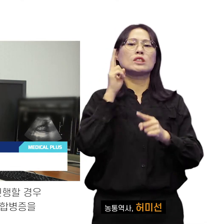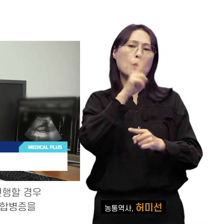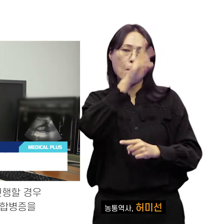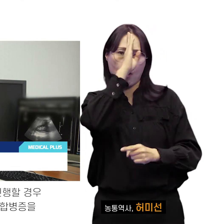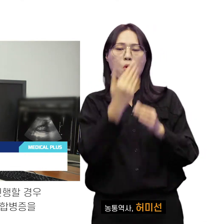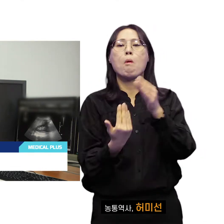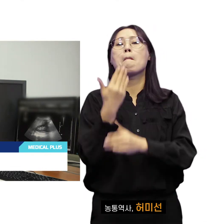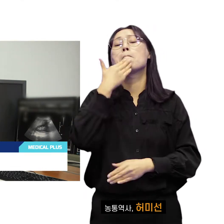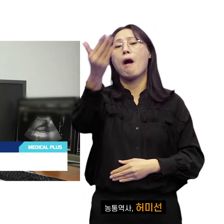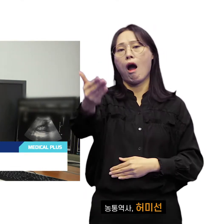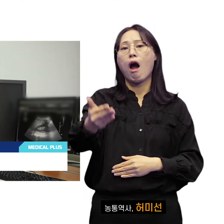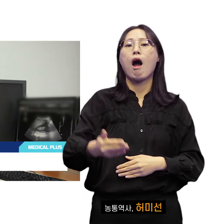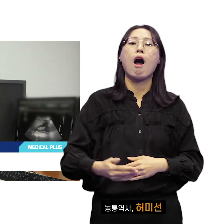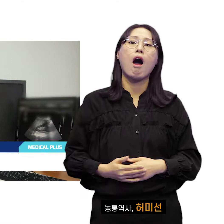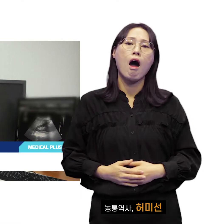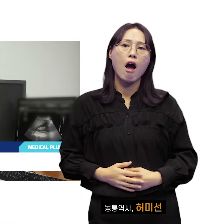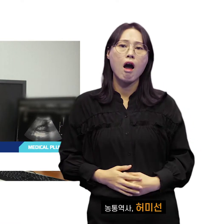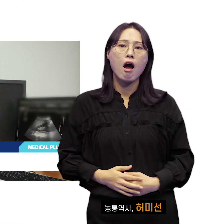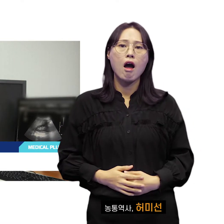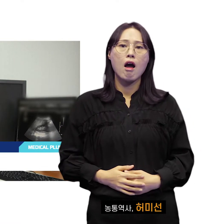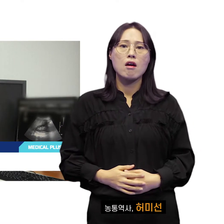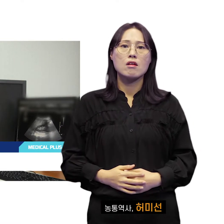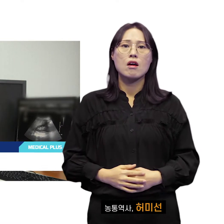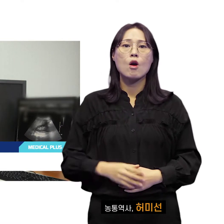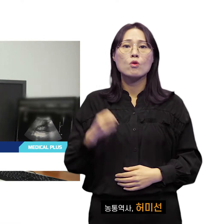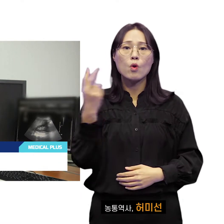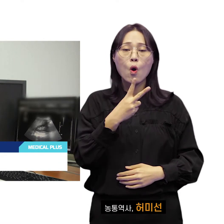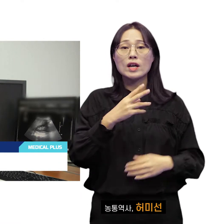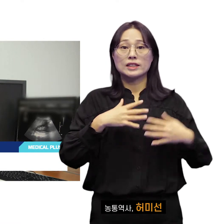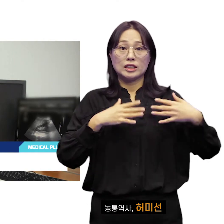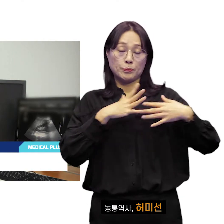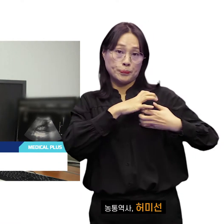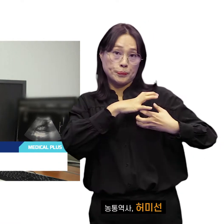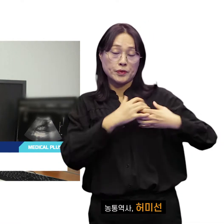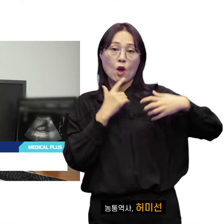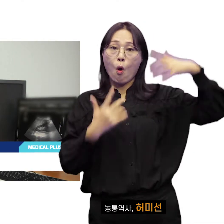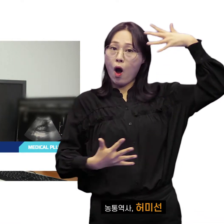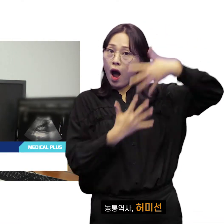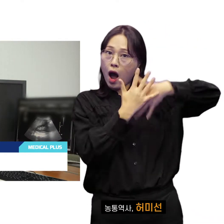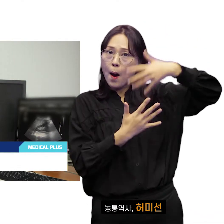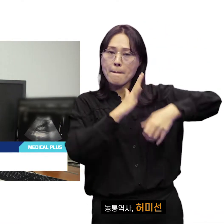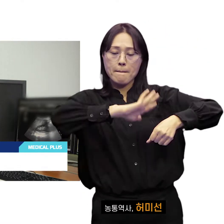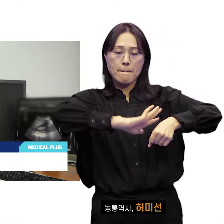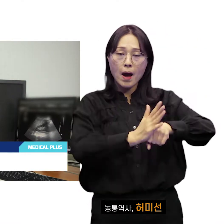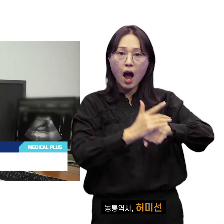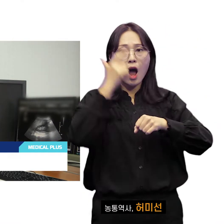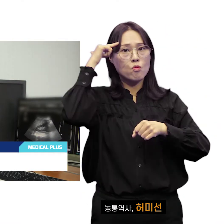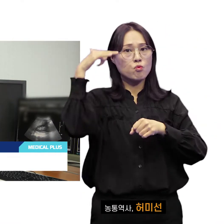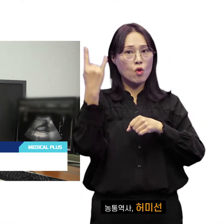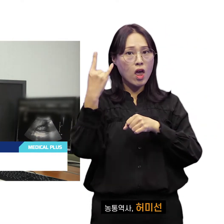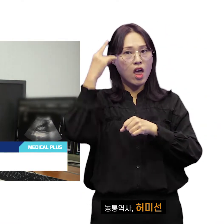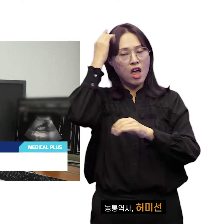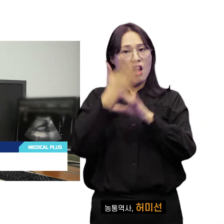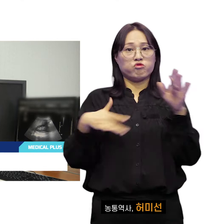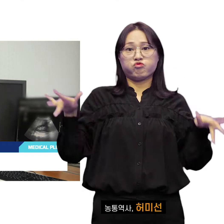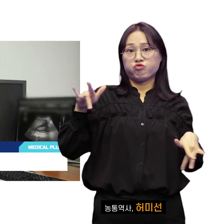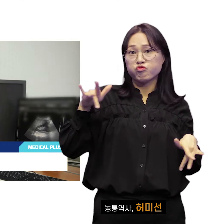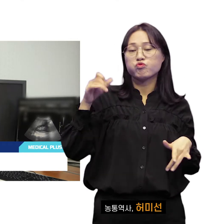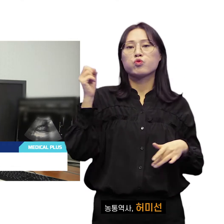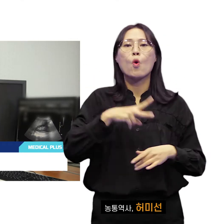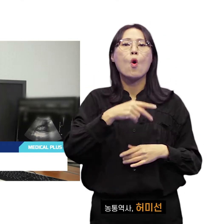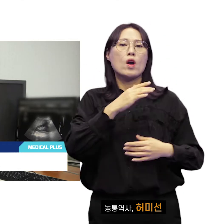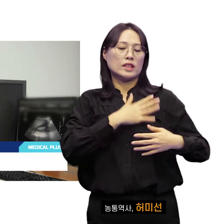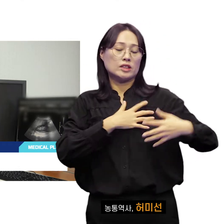치명적인 합병증을 초래할 수 있습니다. 또한 허혈성 심질환, 뇌졸중과 같은 심혈관 질환의 발생을 높인다는